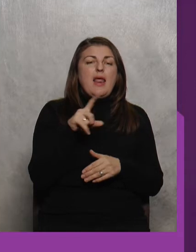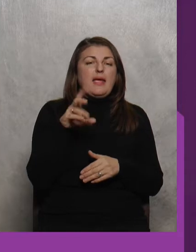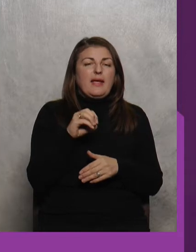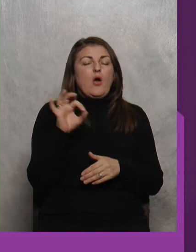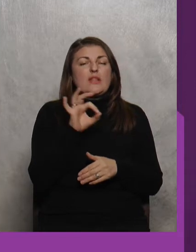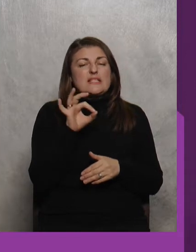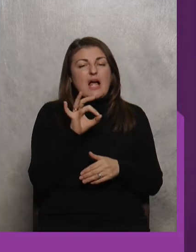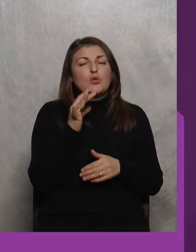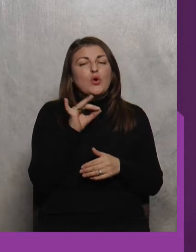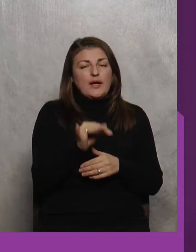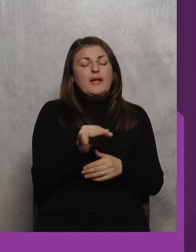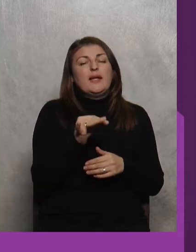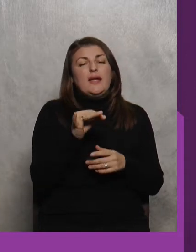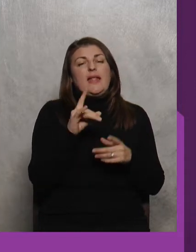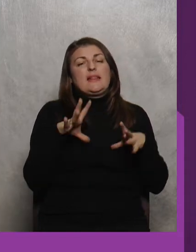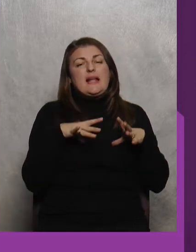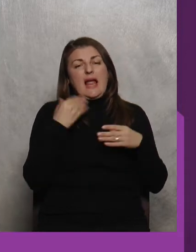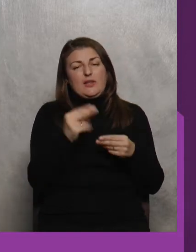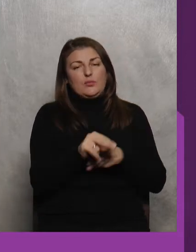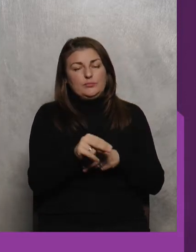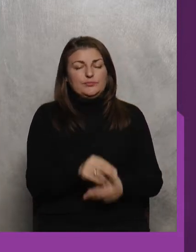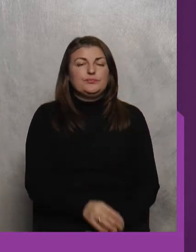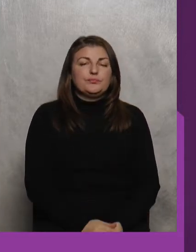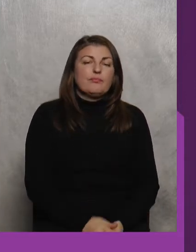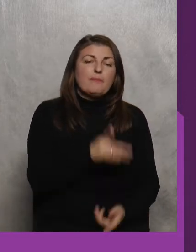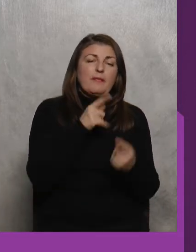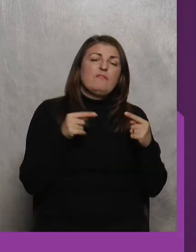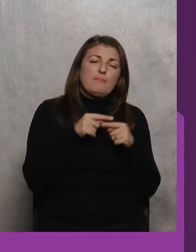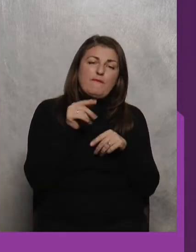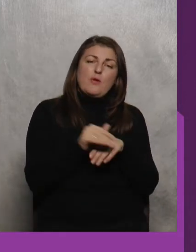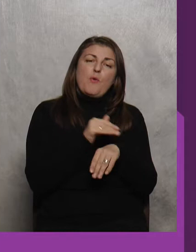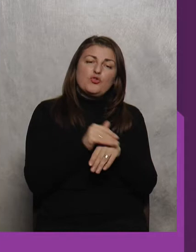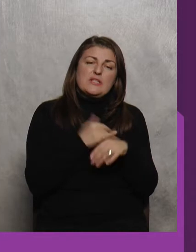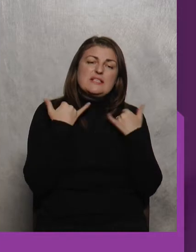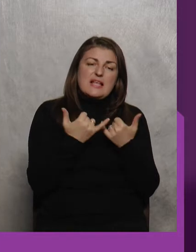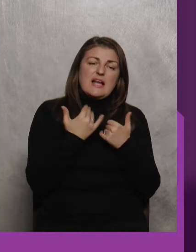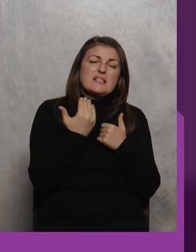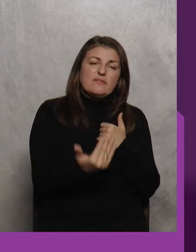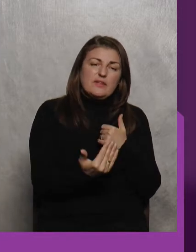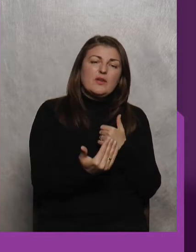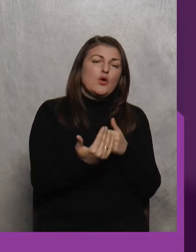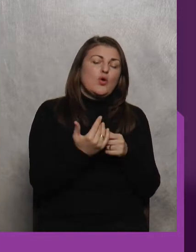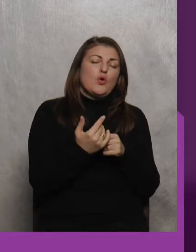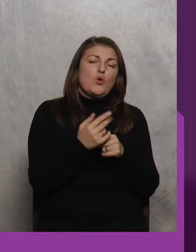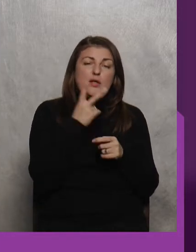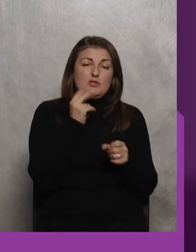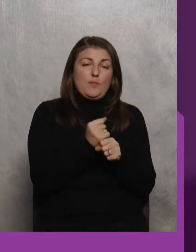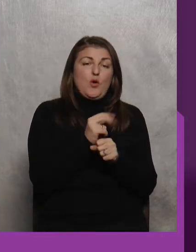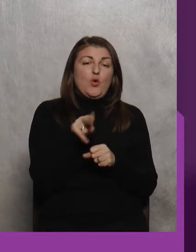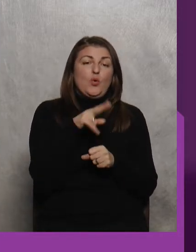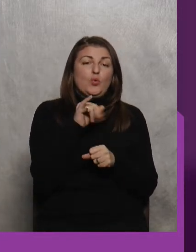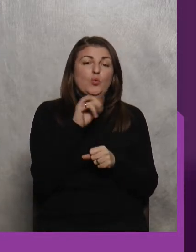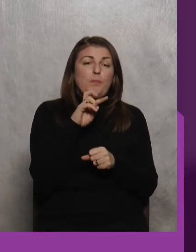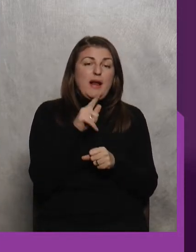Палехі Олександру, і тренеру. Відповідно, Молодчинка, зараз він дубль зробив,